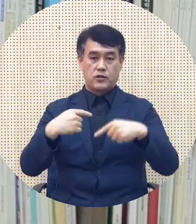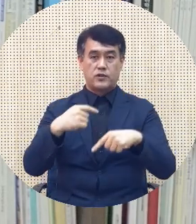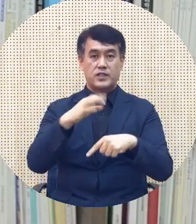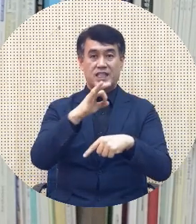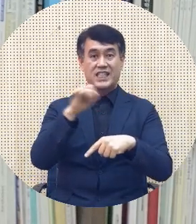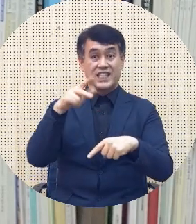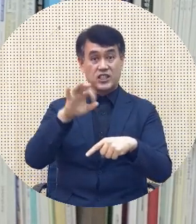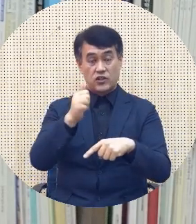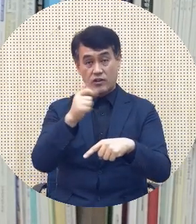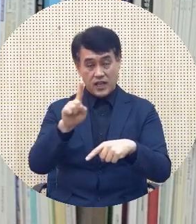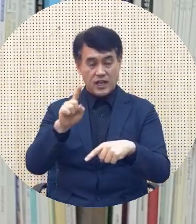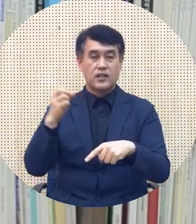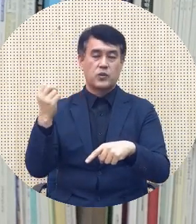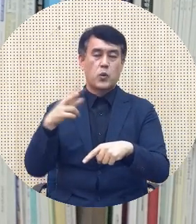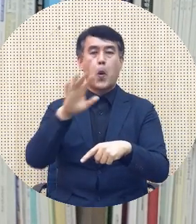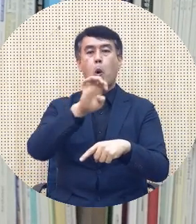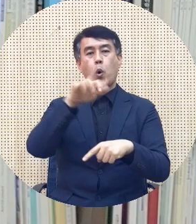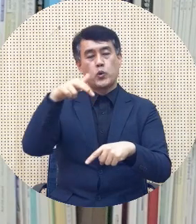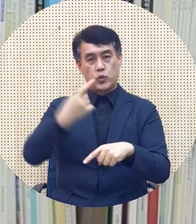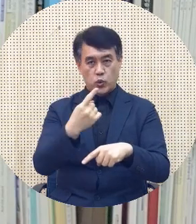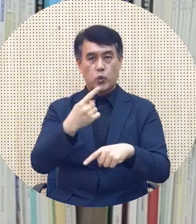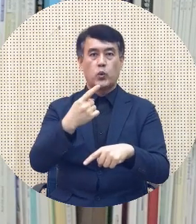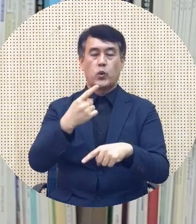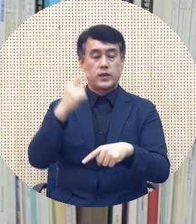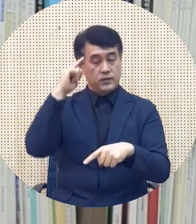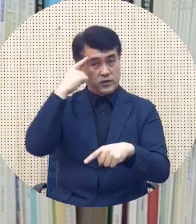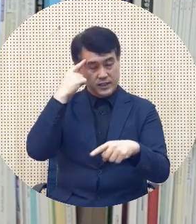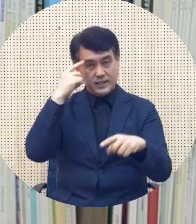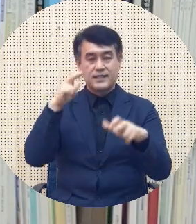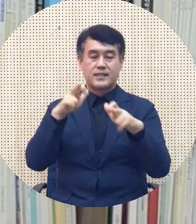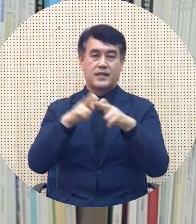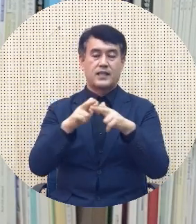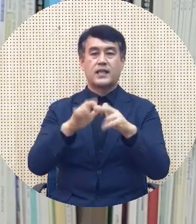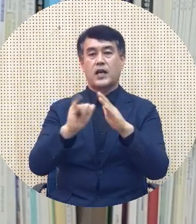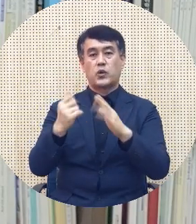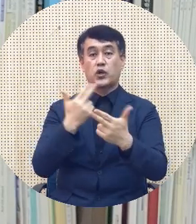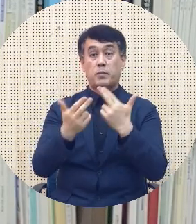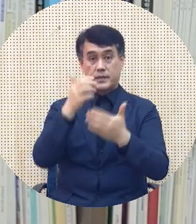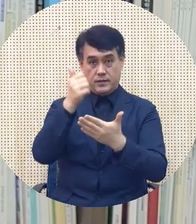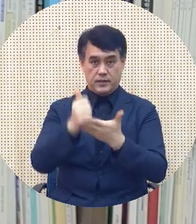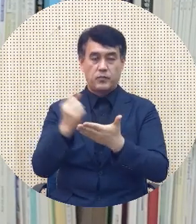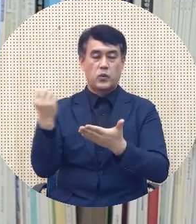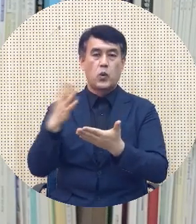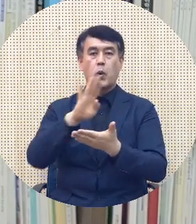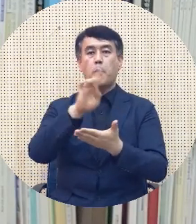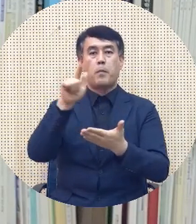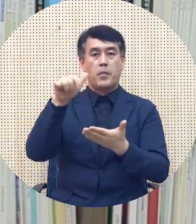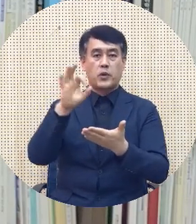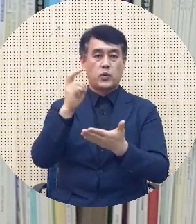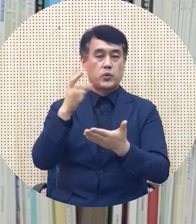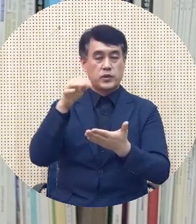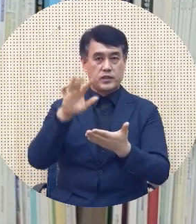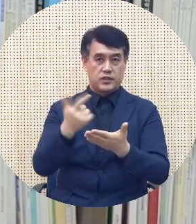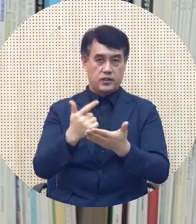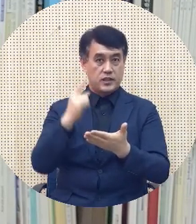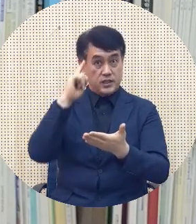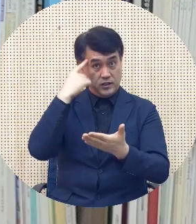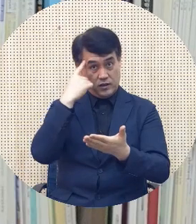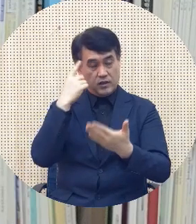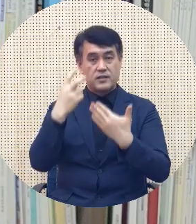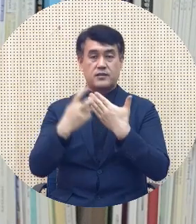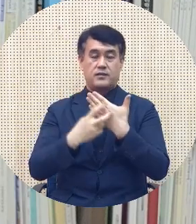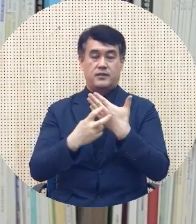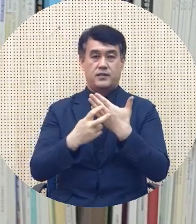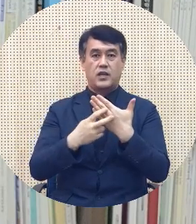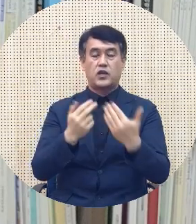파도솔 대표님, 조순득 대한정신장애인 가족협회 회장님, 박영천 대한신경정신의학회 이사장님,